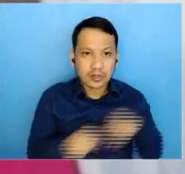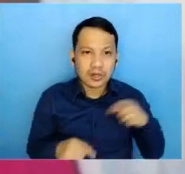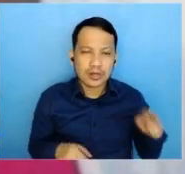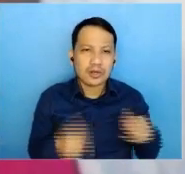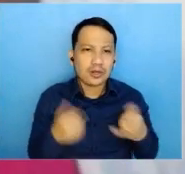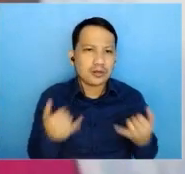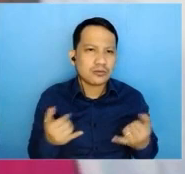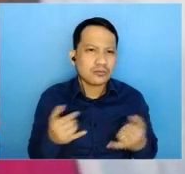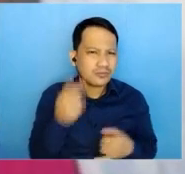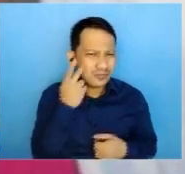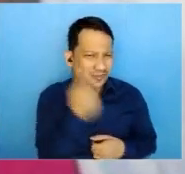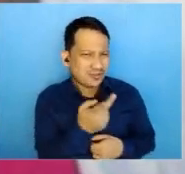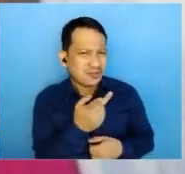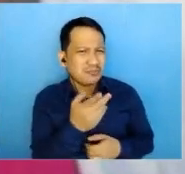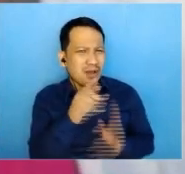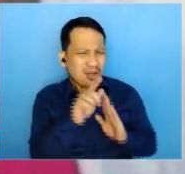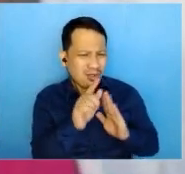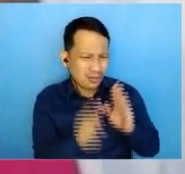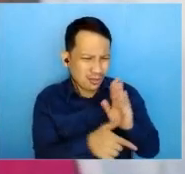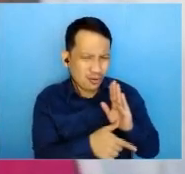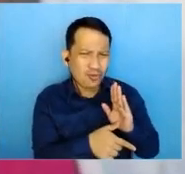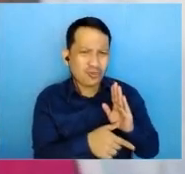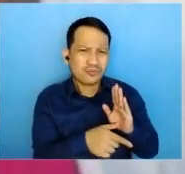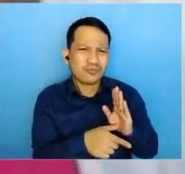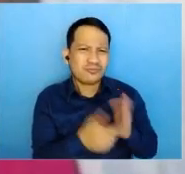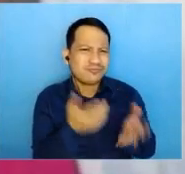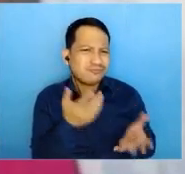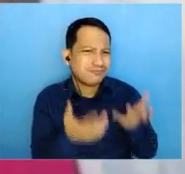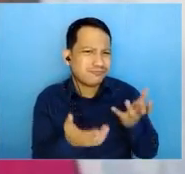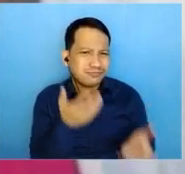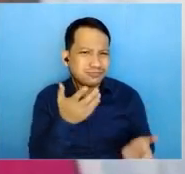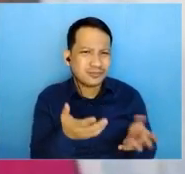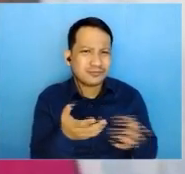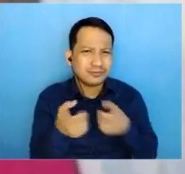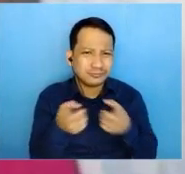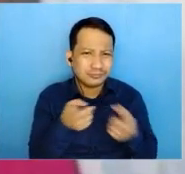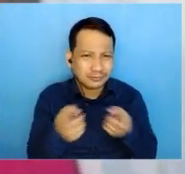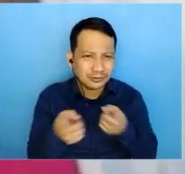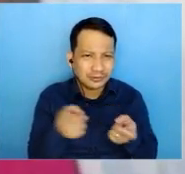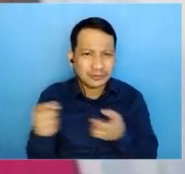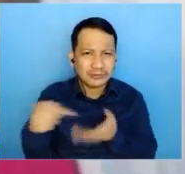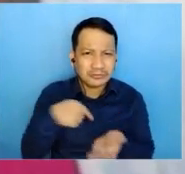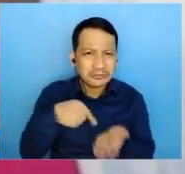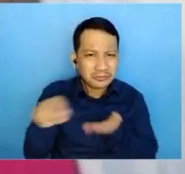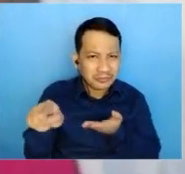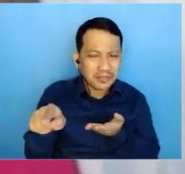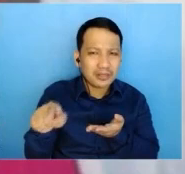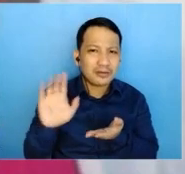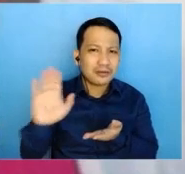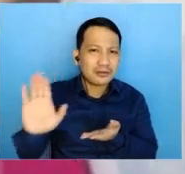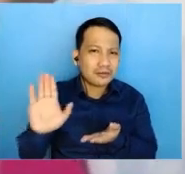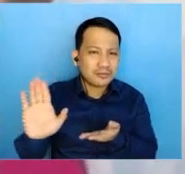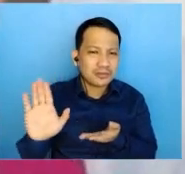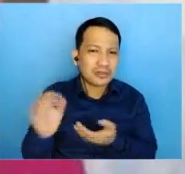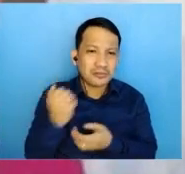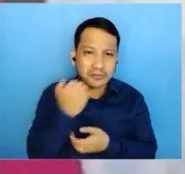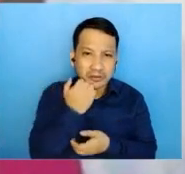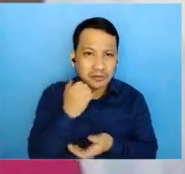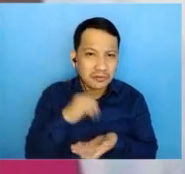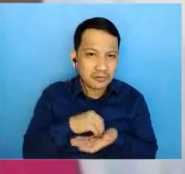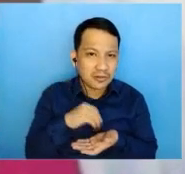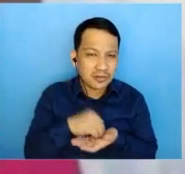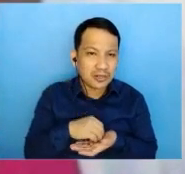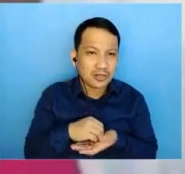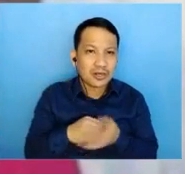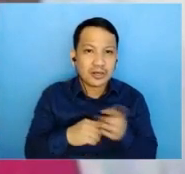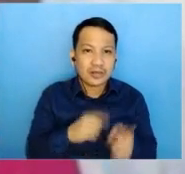nakikita namin ay ipipigil lang at pinipigilan nila ang pagbabayad sa kanilang mga pagkakautang. Yung pong mga powers